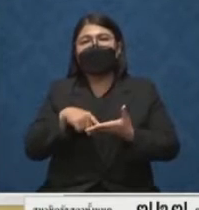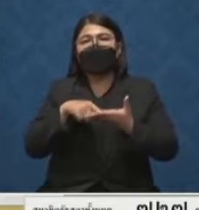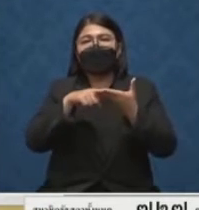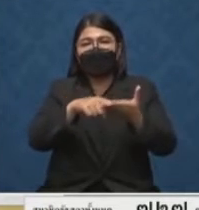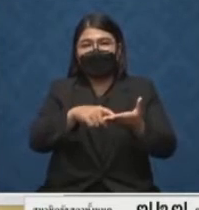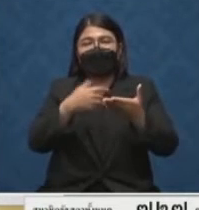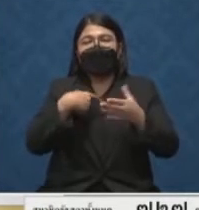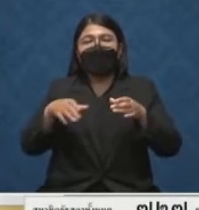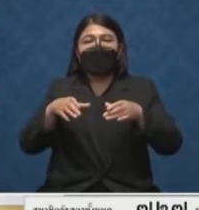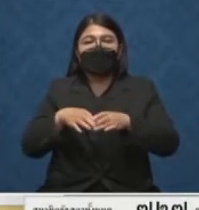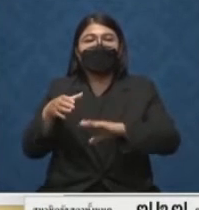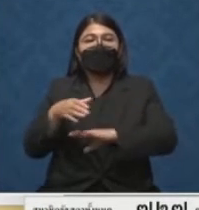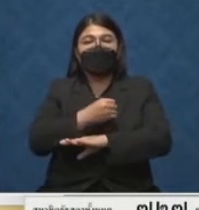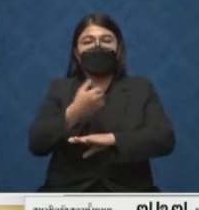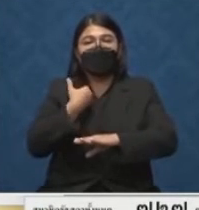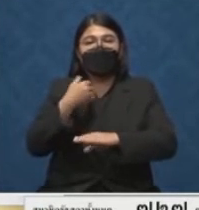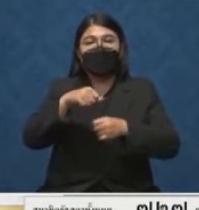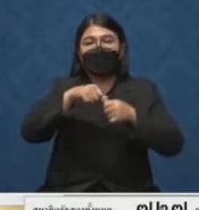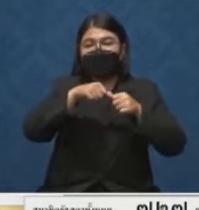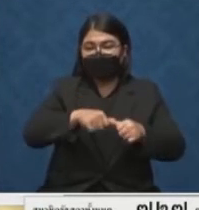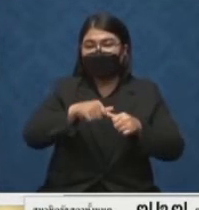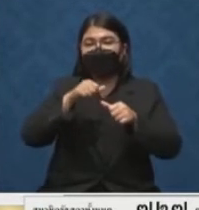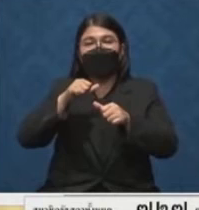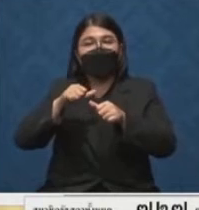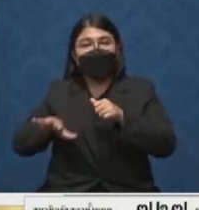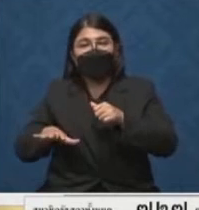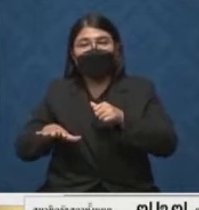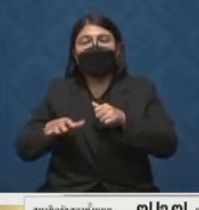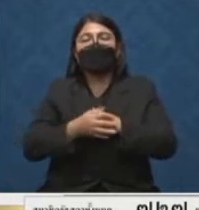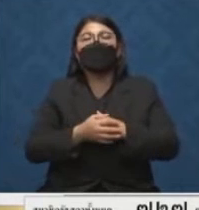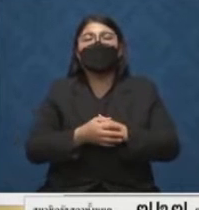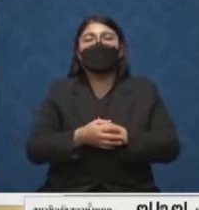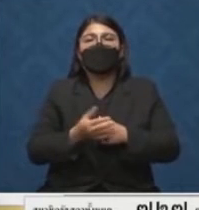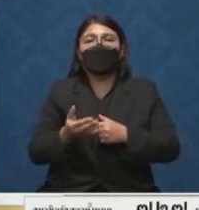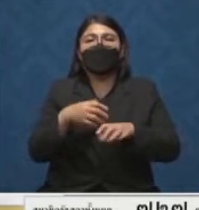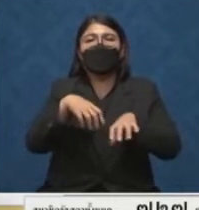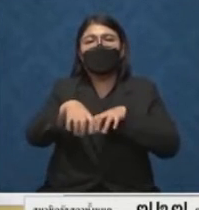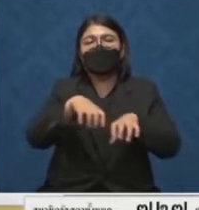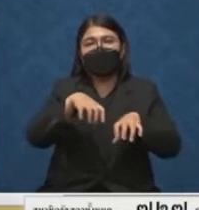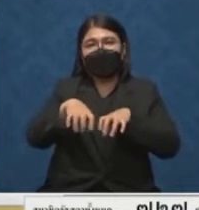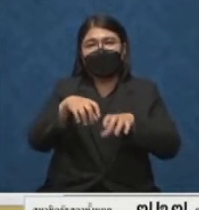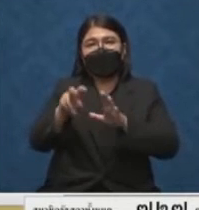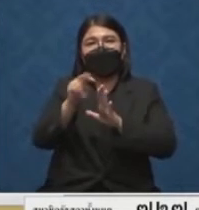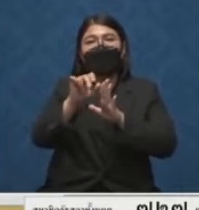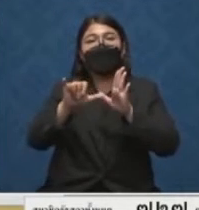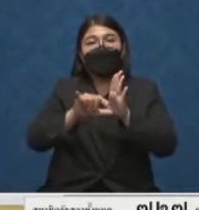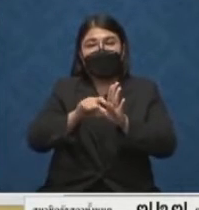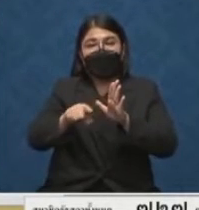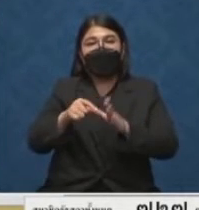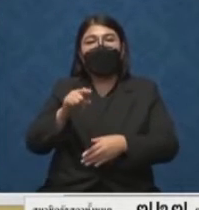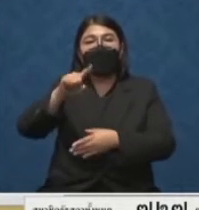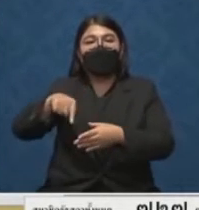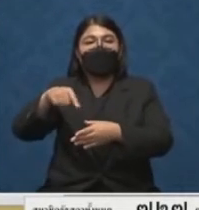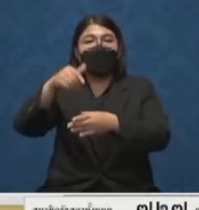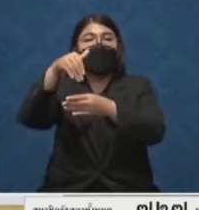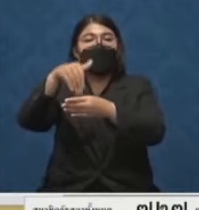ักการเมืführรที่อยู่และไม่อยู่ในสภาวนี้รวมกันวใหเด destinationนำเสนอนัย Hugo Bayในการเลือกตั้งที่ใลจะมาถึงแล